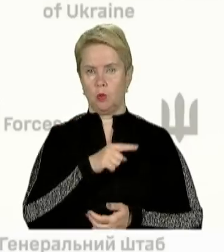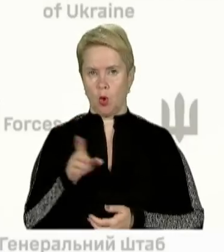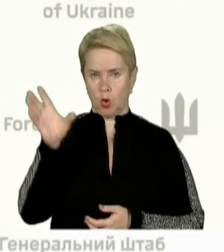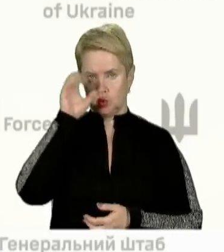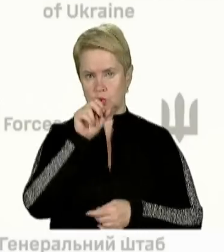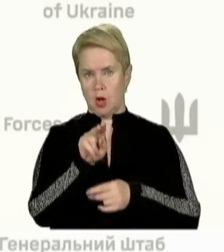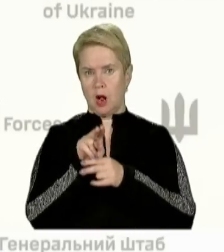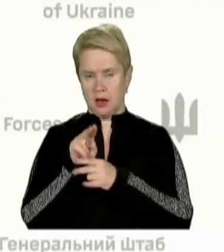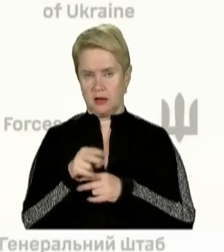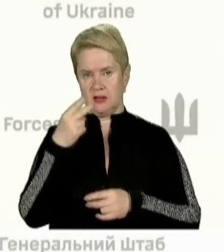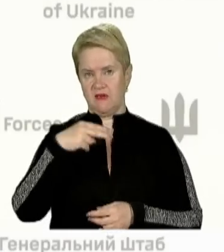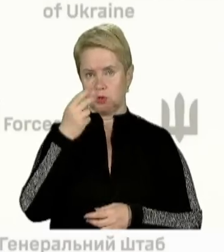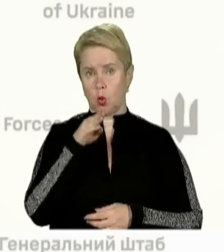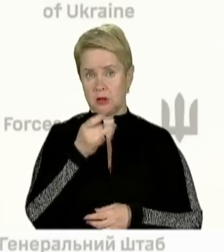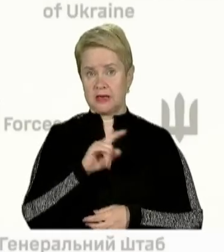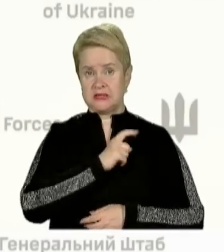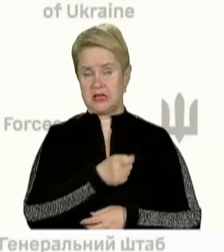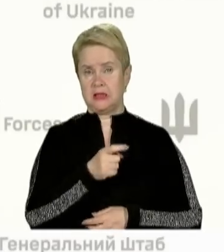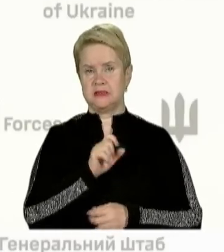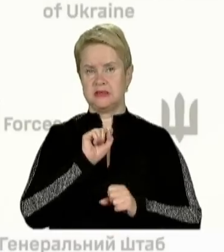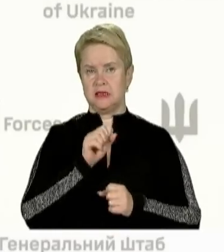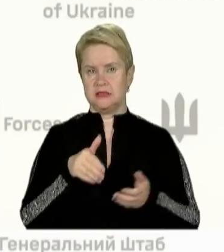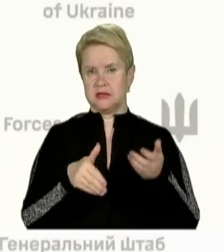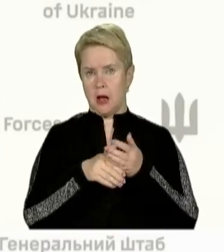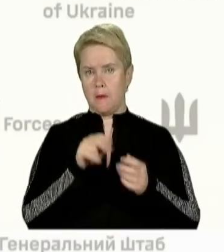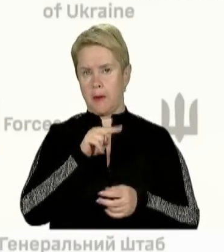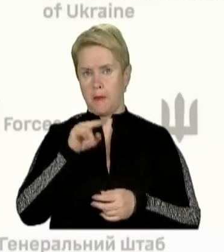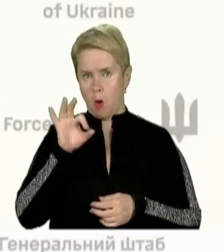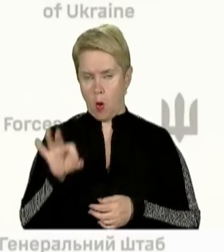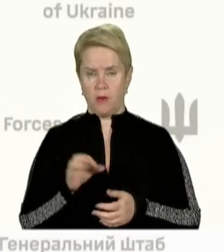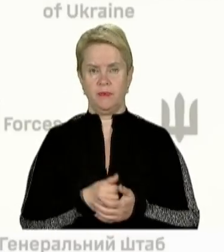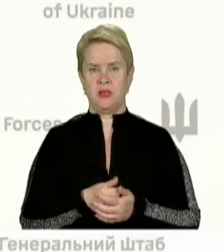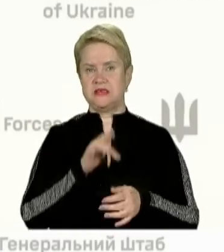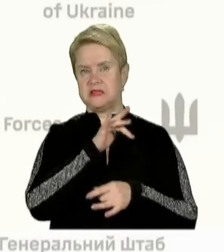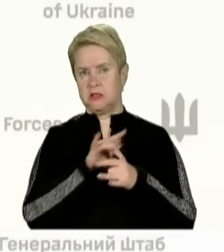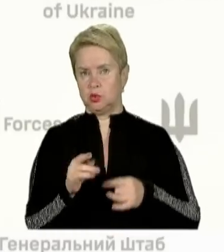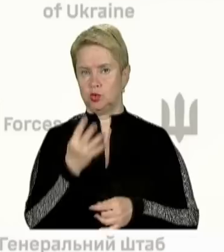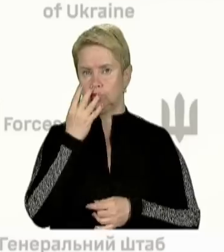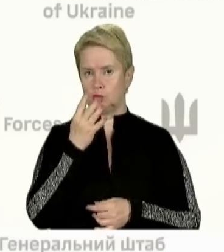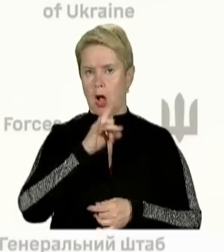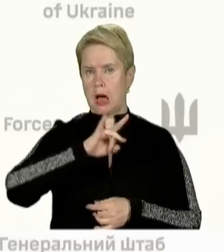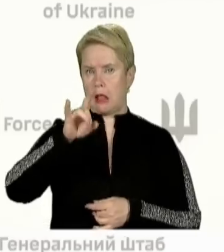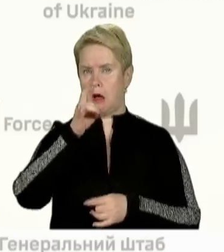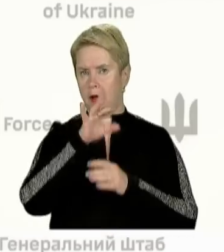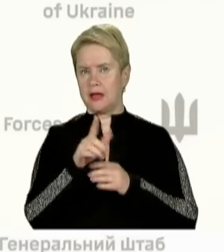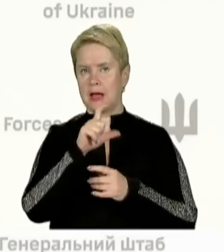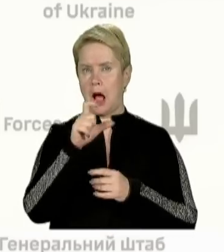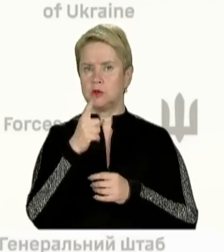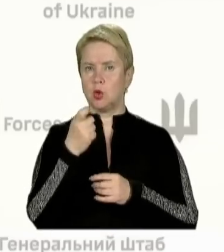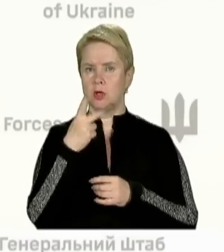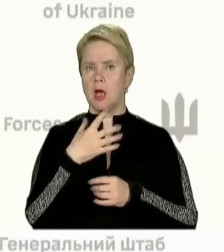нічної атаки 22 травня силами та засобами протиповітряної оборони знищено 4 крилаті ракети